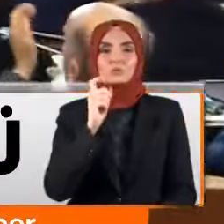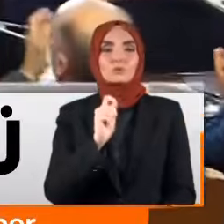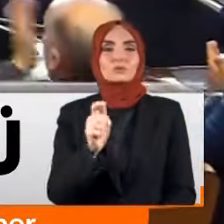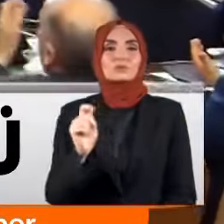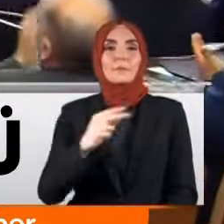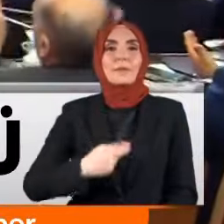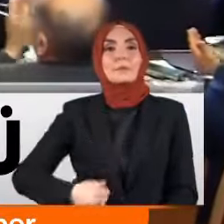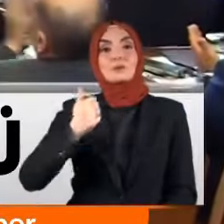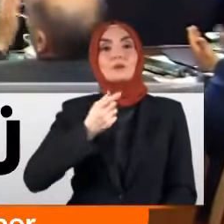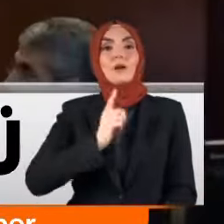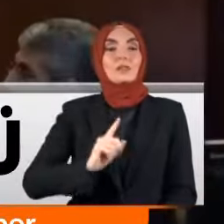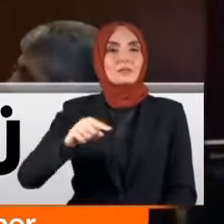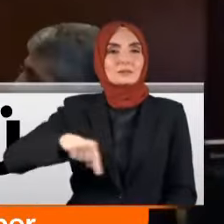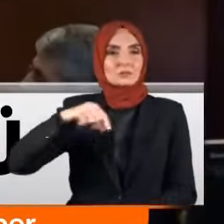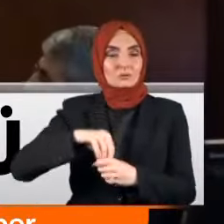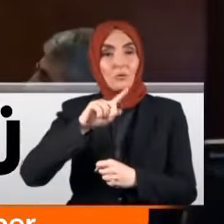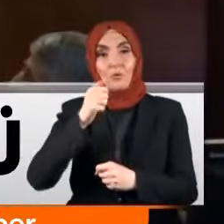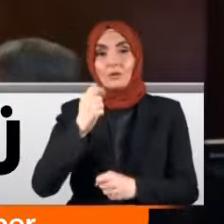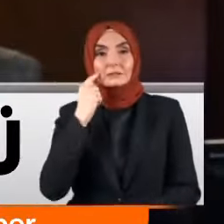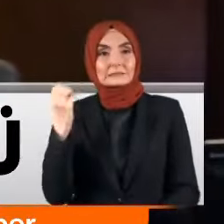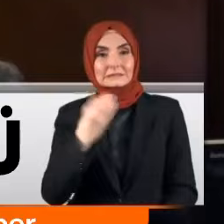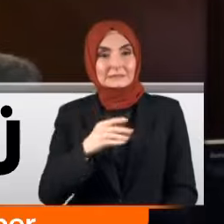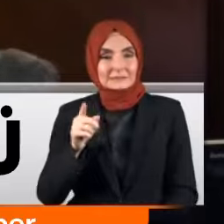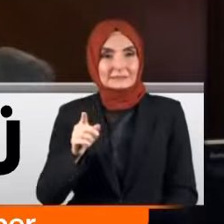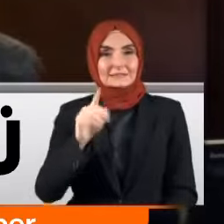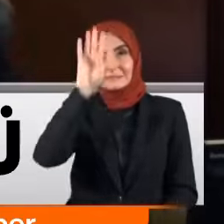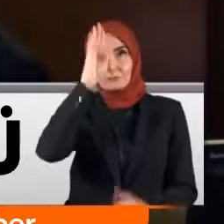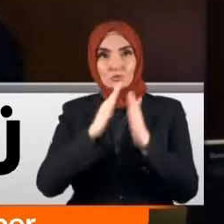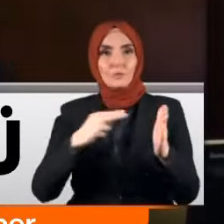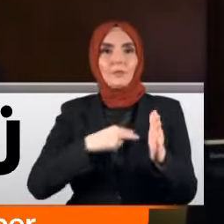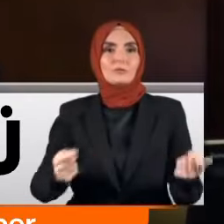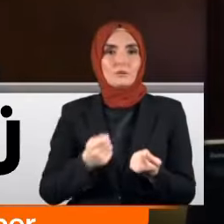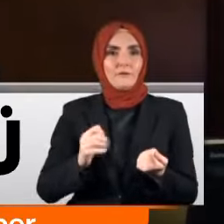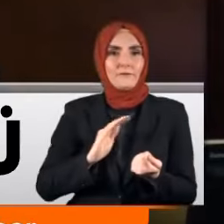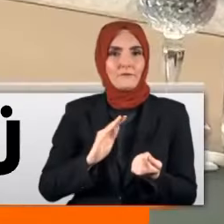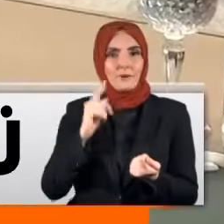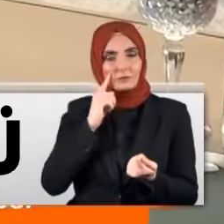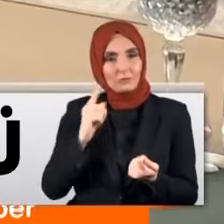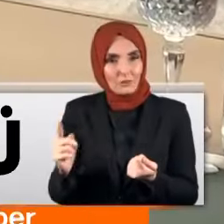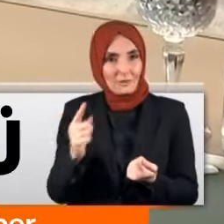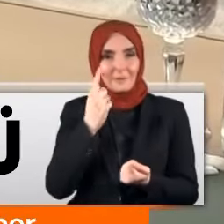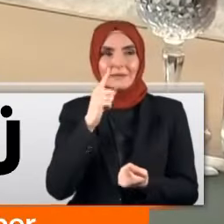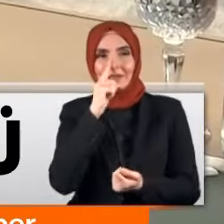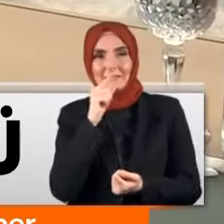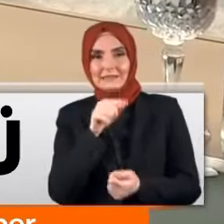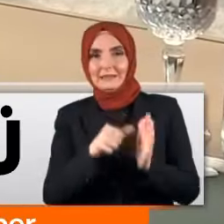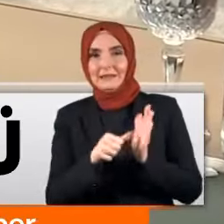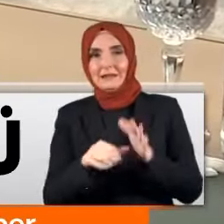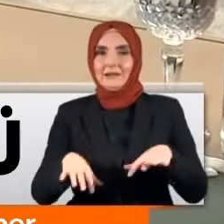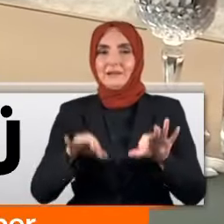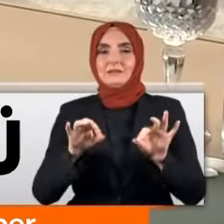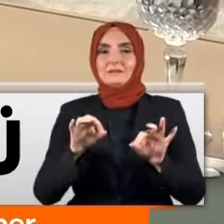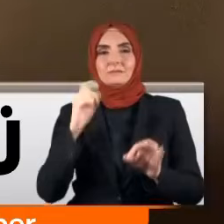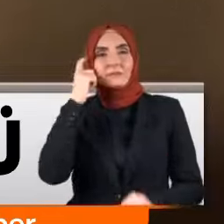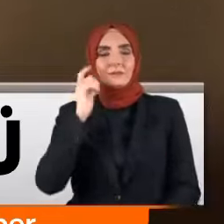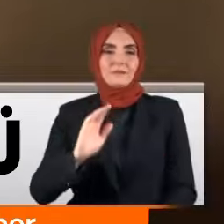başkan adayının 16'sının İBB bürokratı olması da 1 Nisan'a hazırlık olarak yorumlanıyor. Üstelik Özel'in tek rakibi